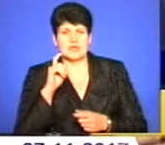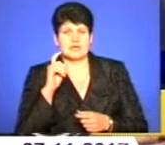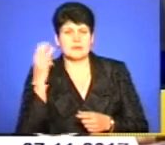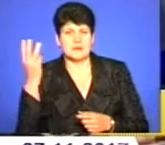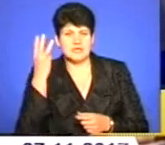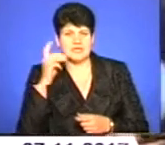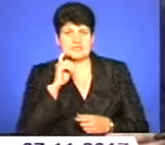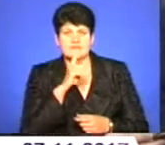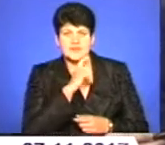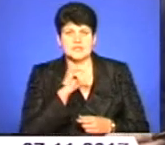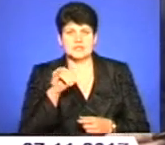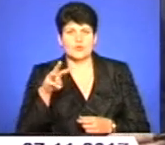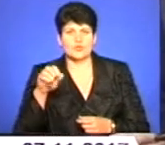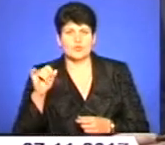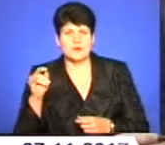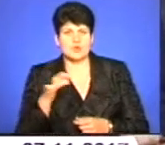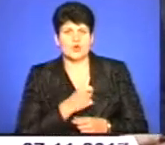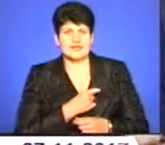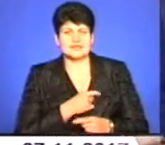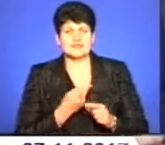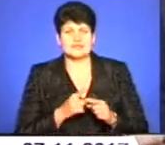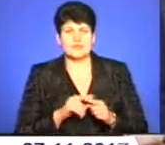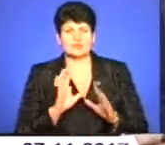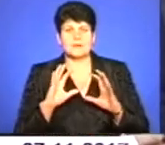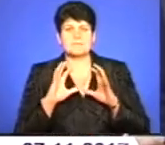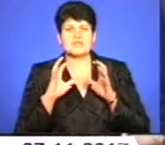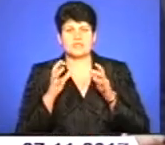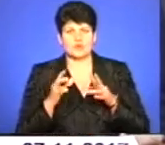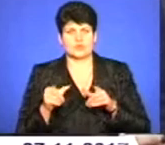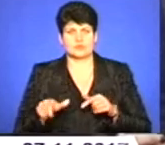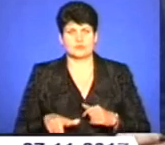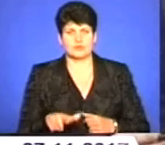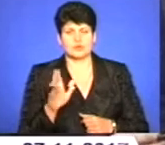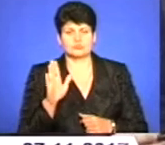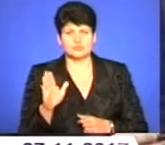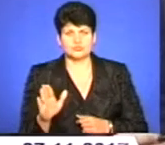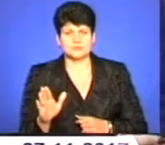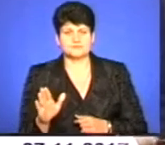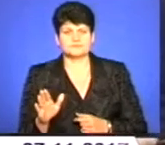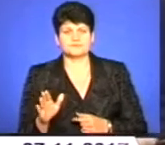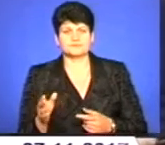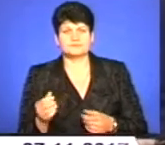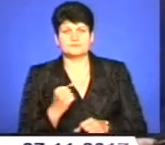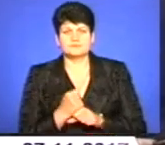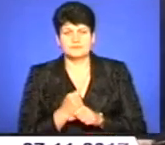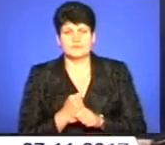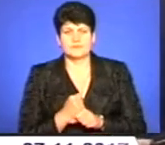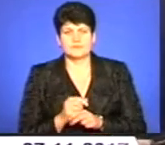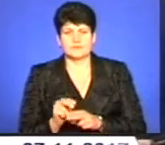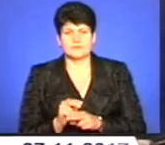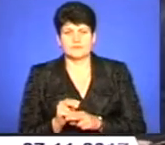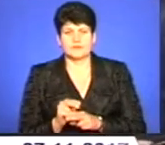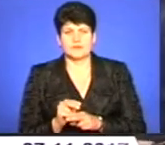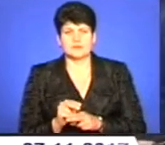Умань, Одеса. Це буде міжнародна траса. Вона буде формуватися за рахунок коштів